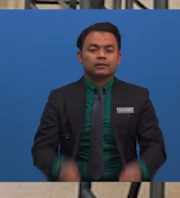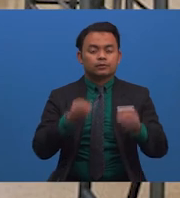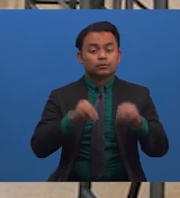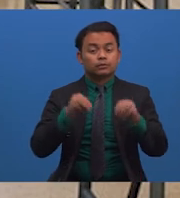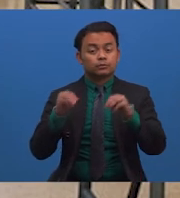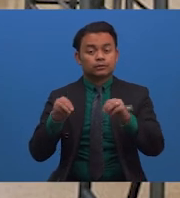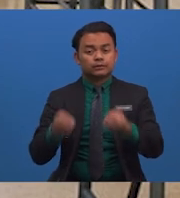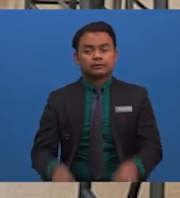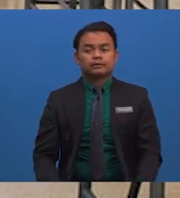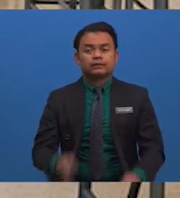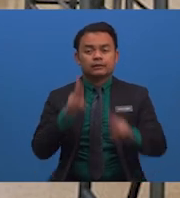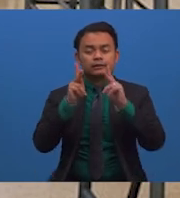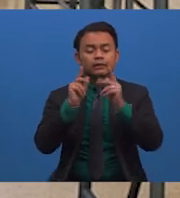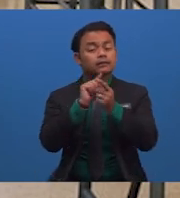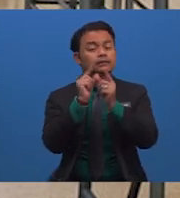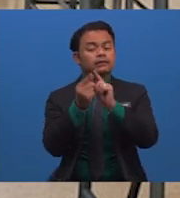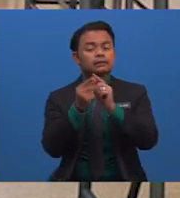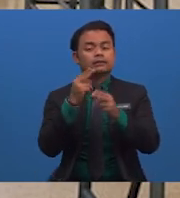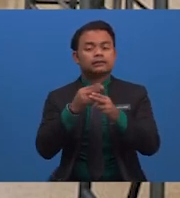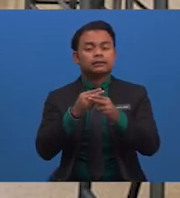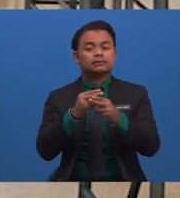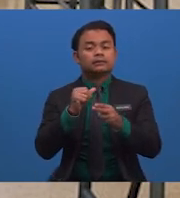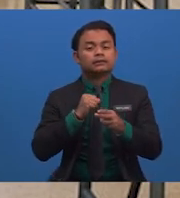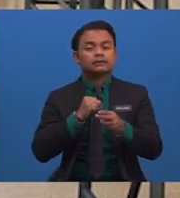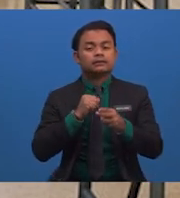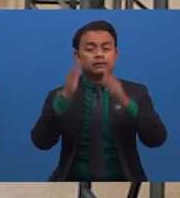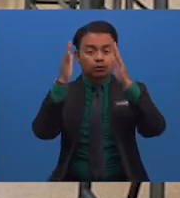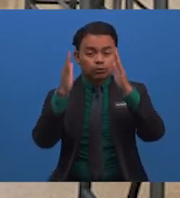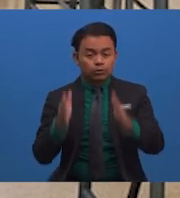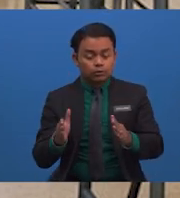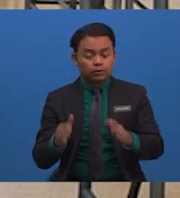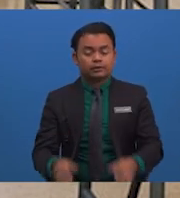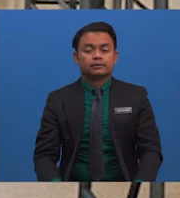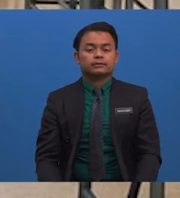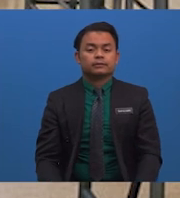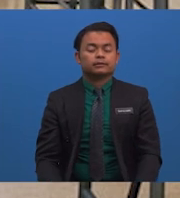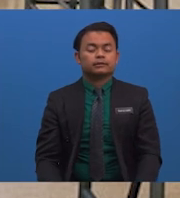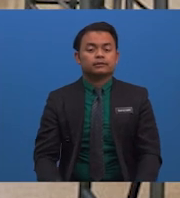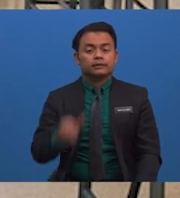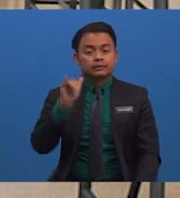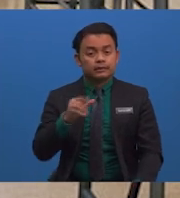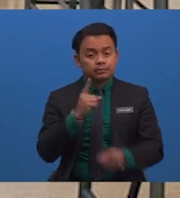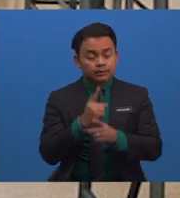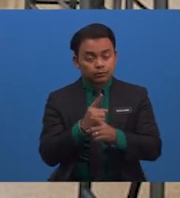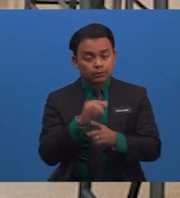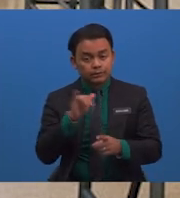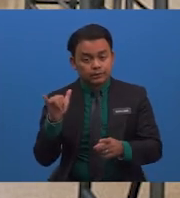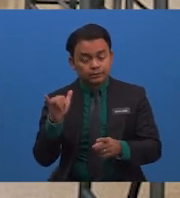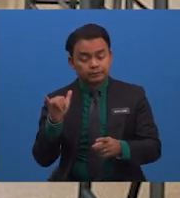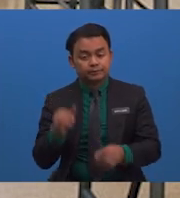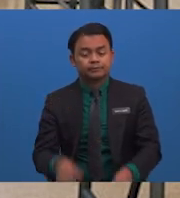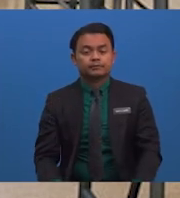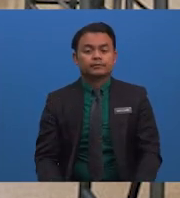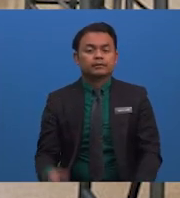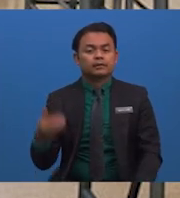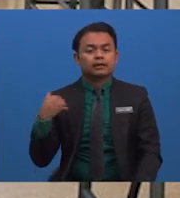Murid-murid, kata ganti nama diri orang ini juga sebenarnya berfungsi sebagai salah